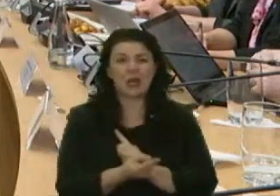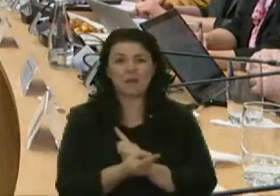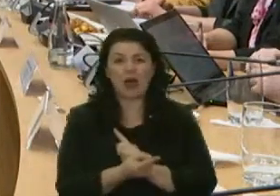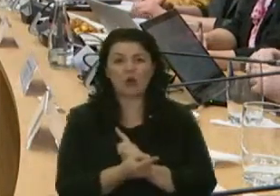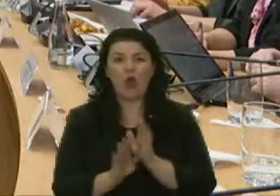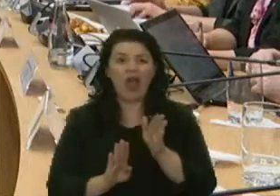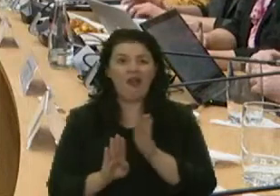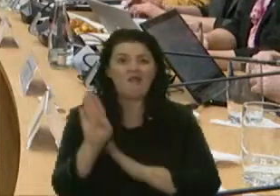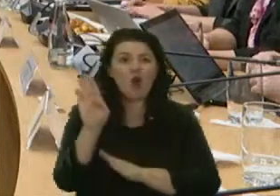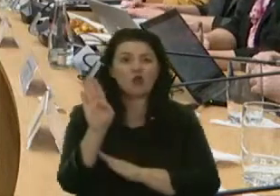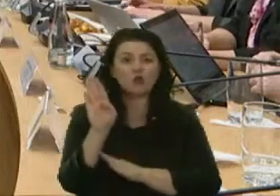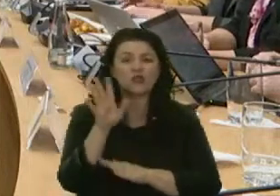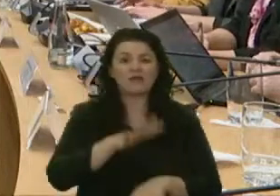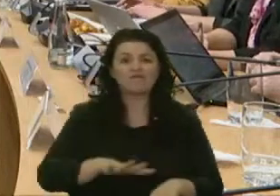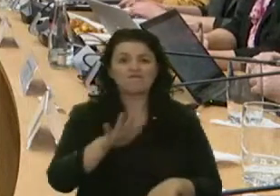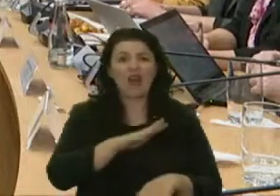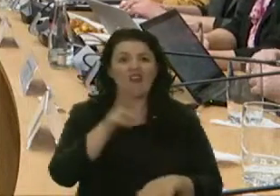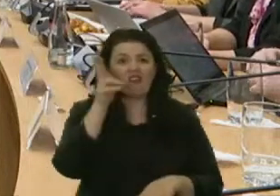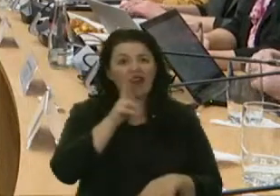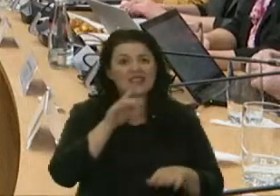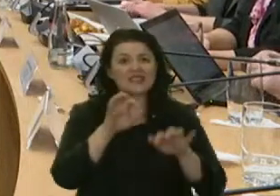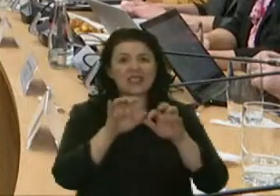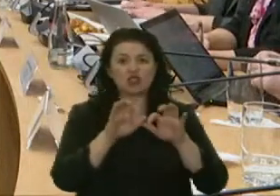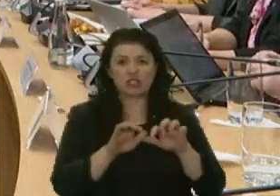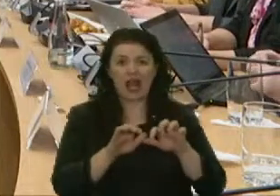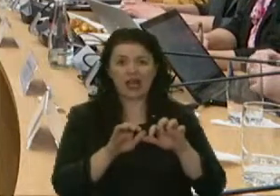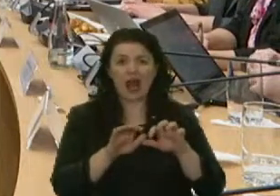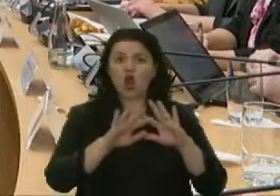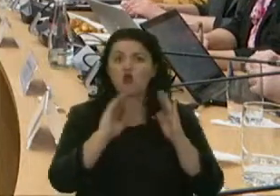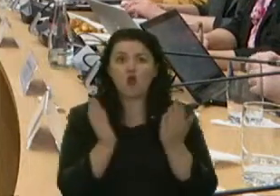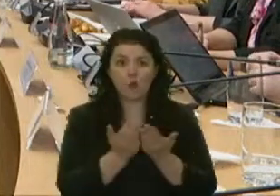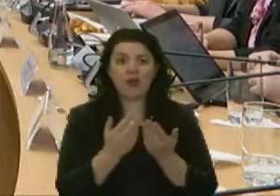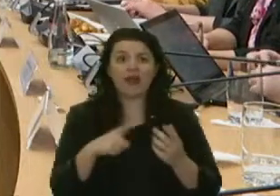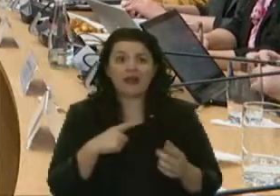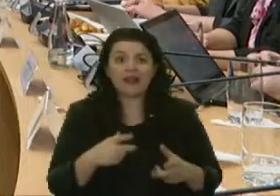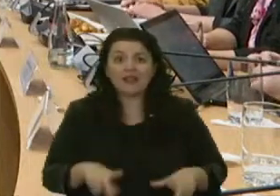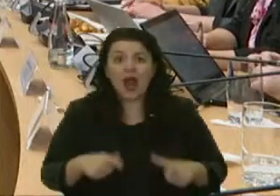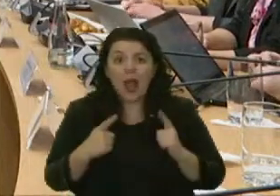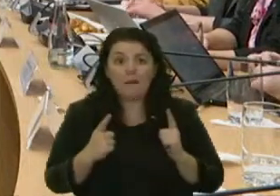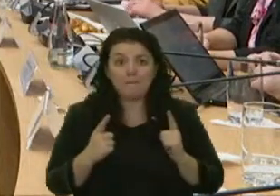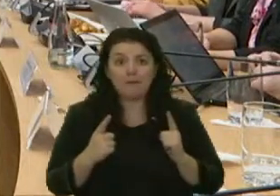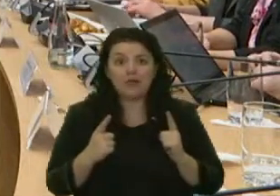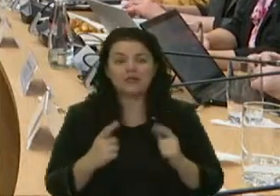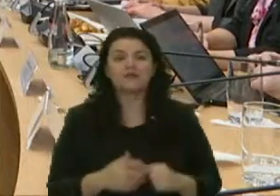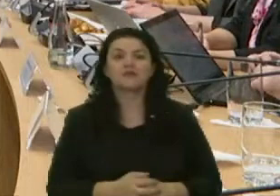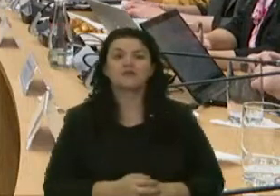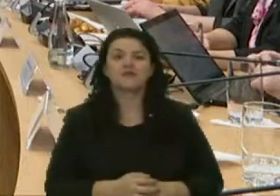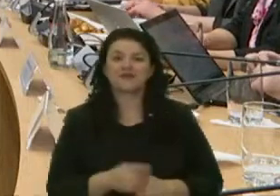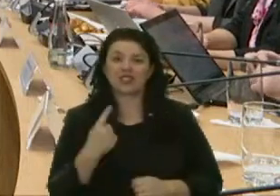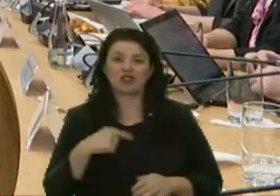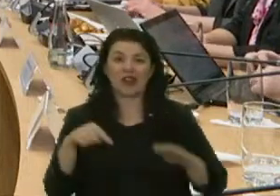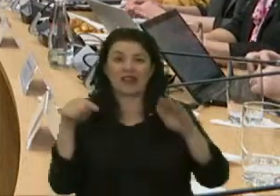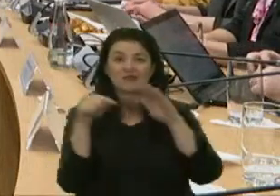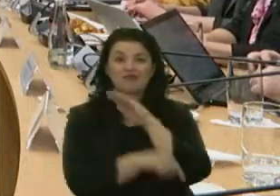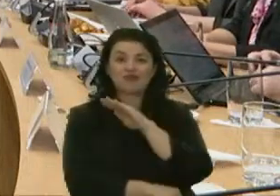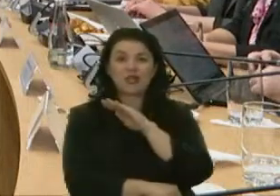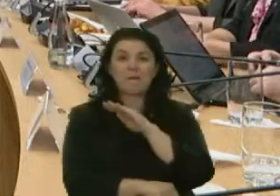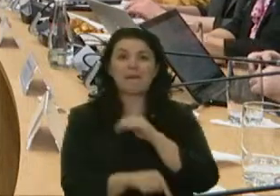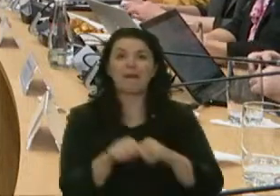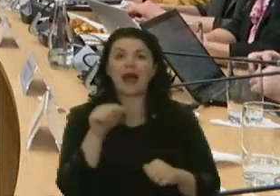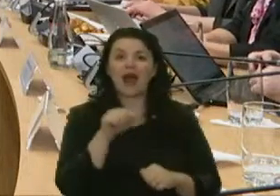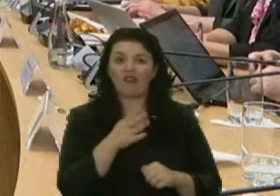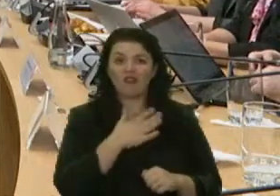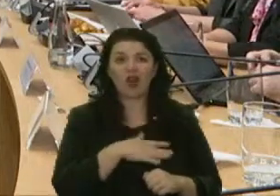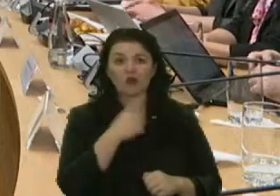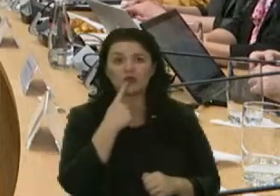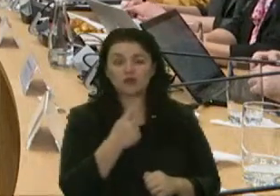evoluția dimensiunii verzi și digitale a lumii în care în care trăim nu în ultimul rând ultima dimensiune pe care vreau